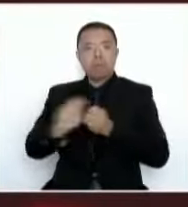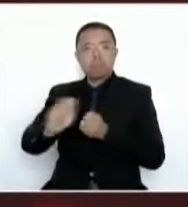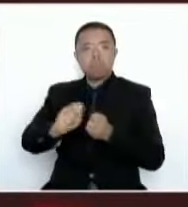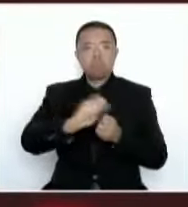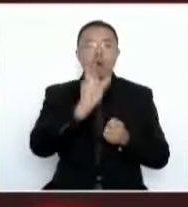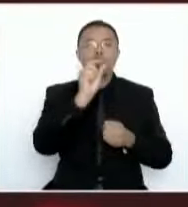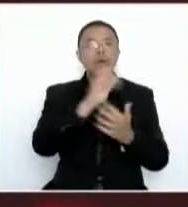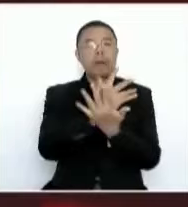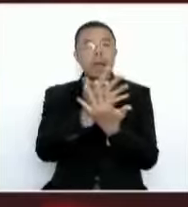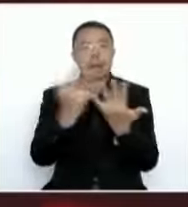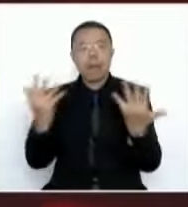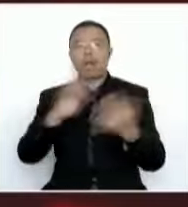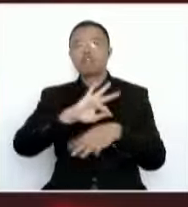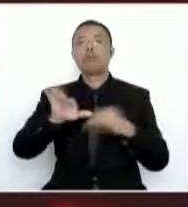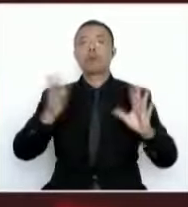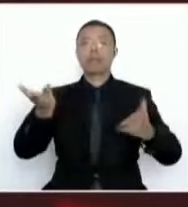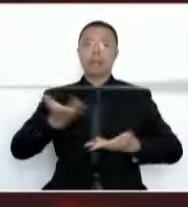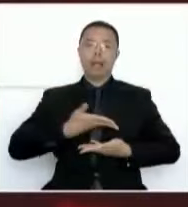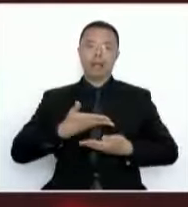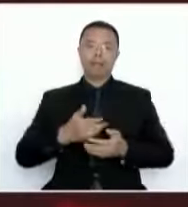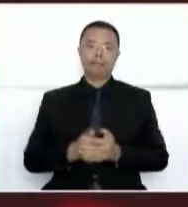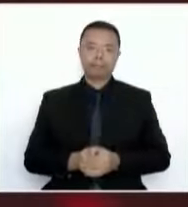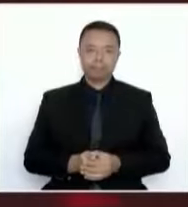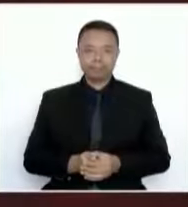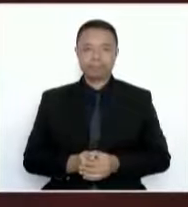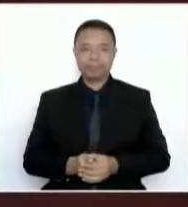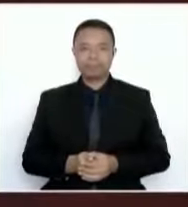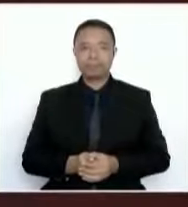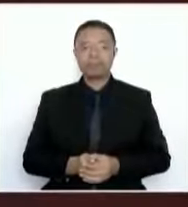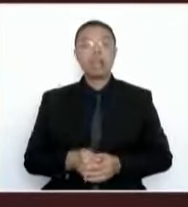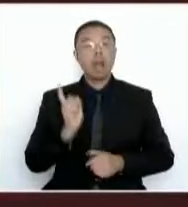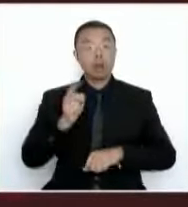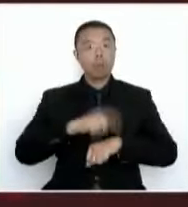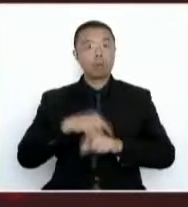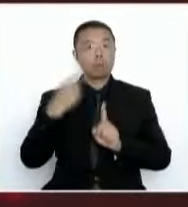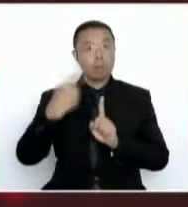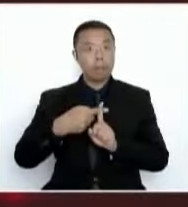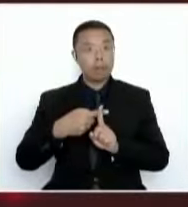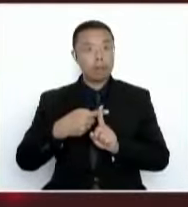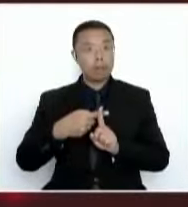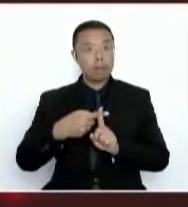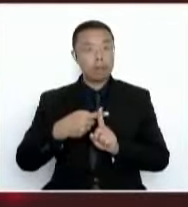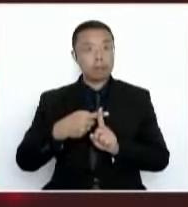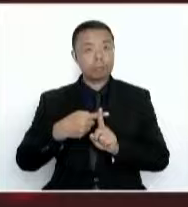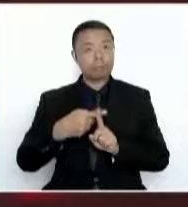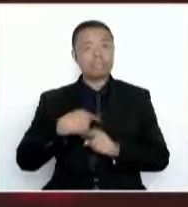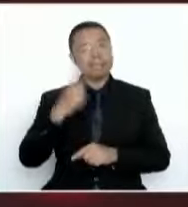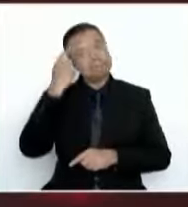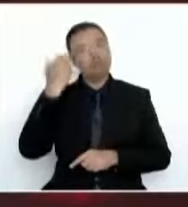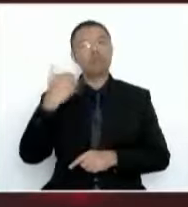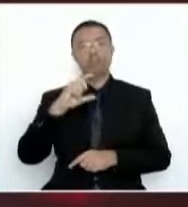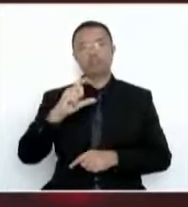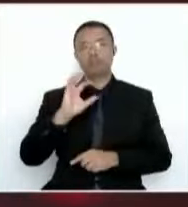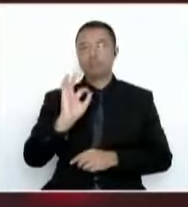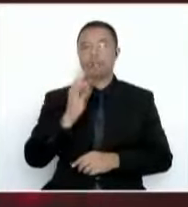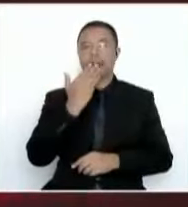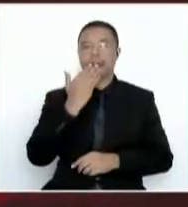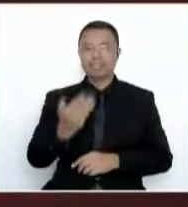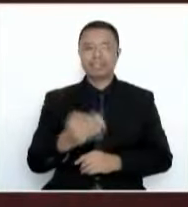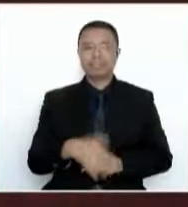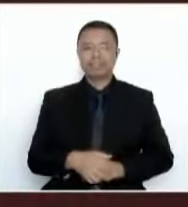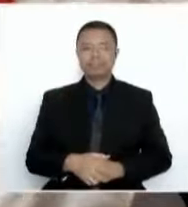sebesar-besarnya untuk kemakmuran rakyat Jakarta masih ada waktu Pak masih ada Pak waktunya ya Saya kira cukup cukup Oke Baik